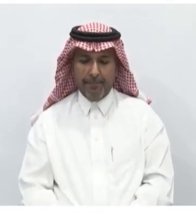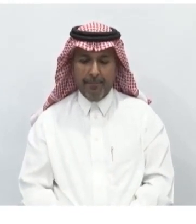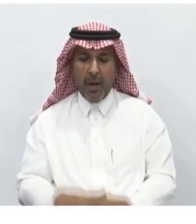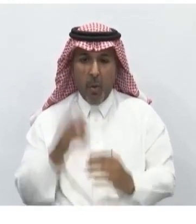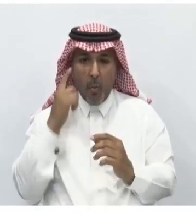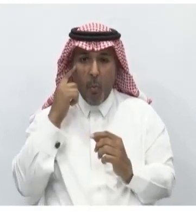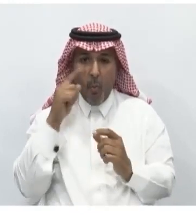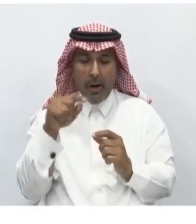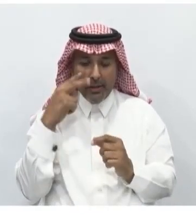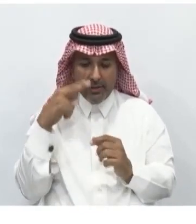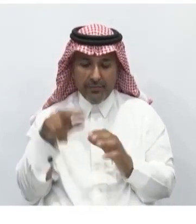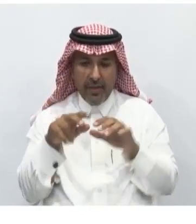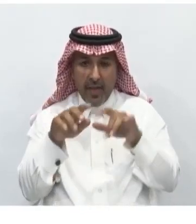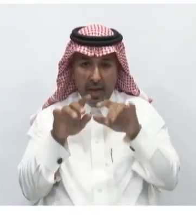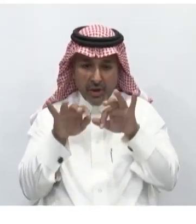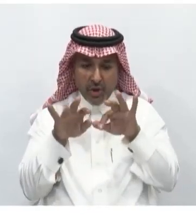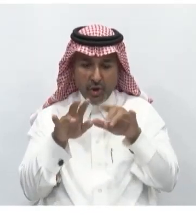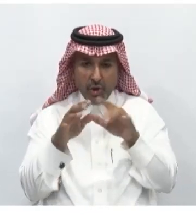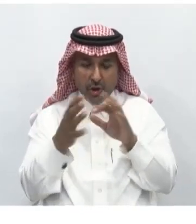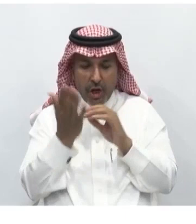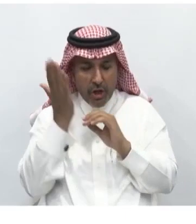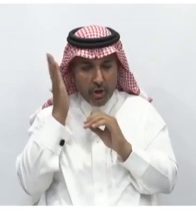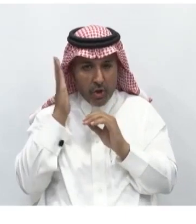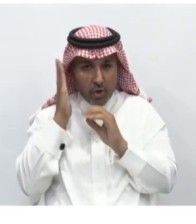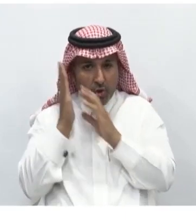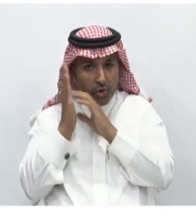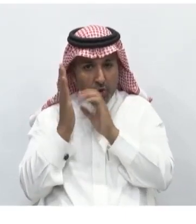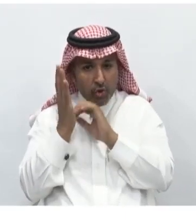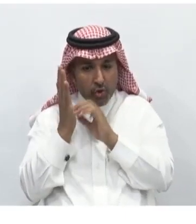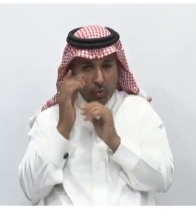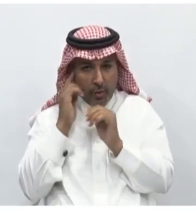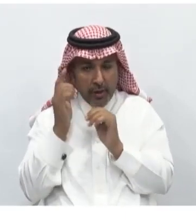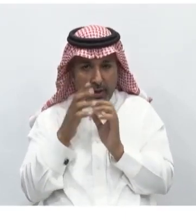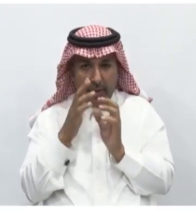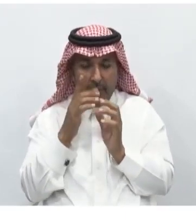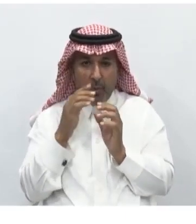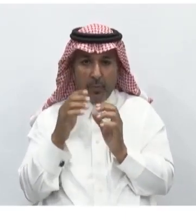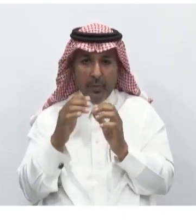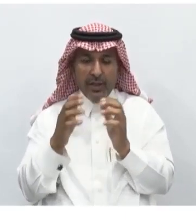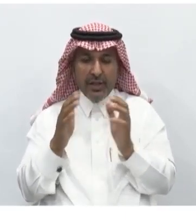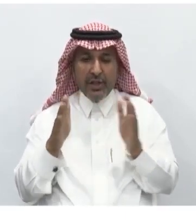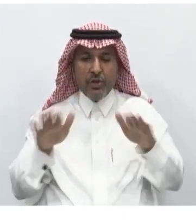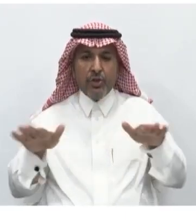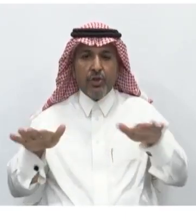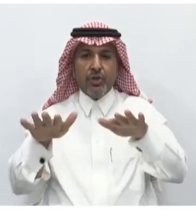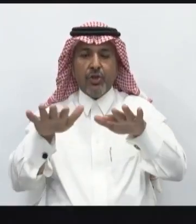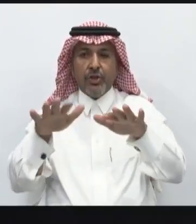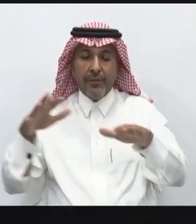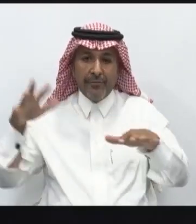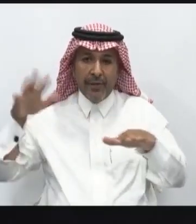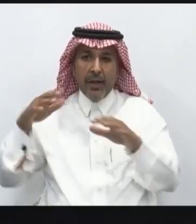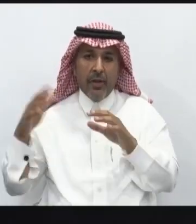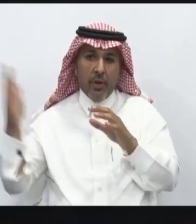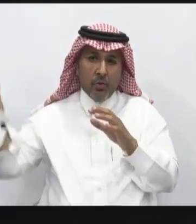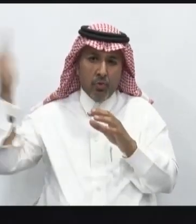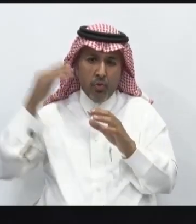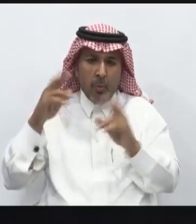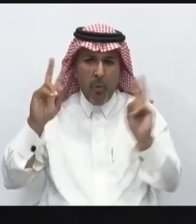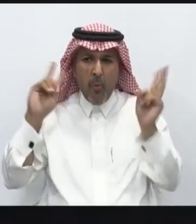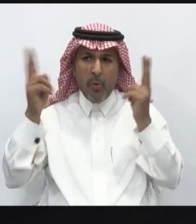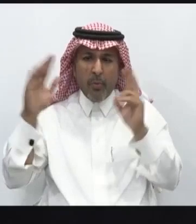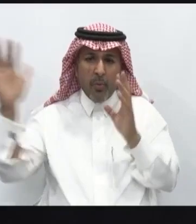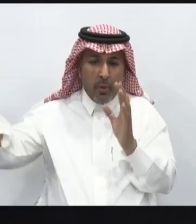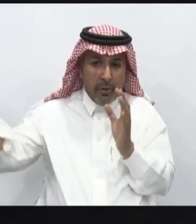الإلكترونية والبصرية التي تشحن عبر البحار وهي مهمة. لو أتت عليها قطرات ماء ستؤدي